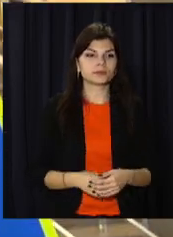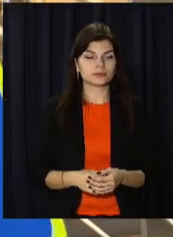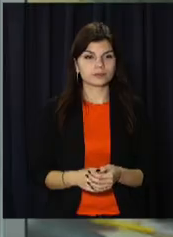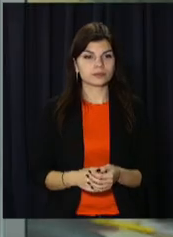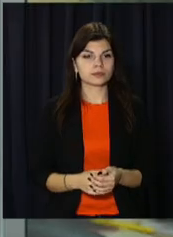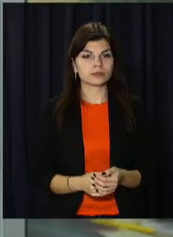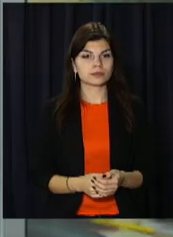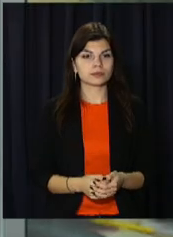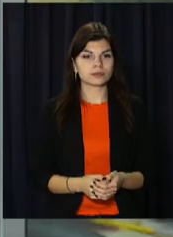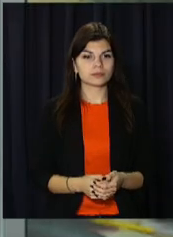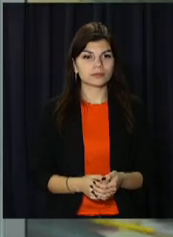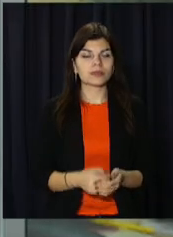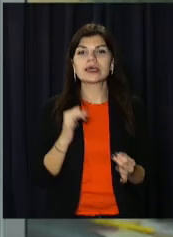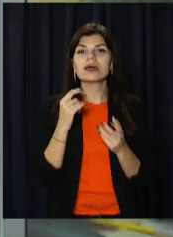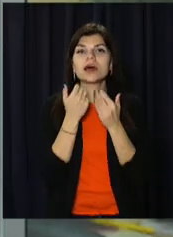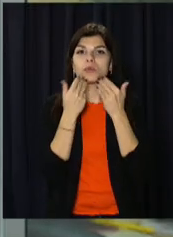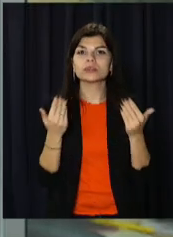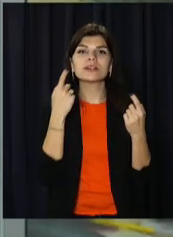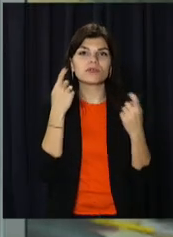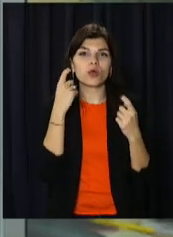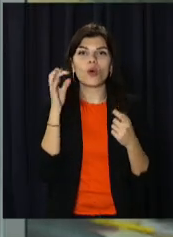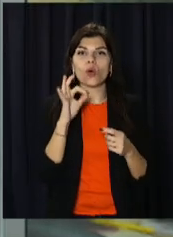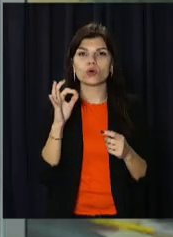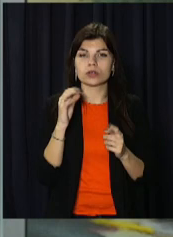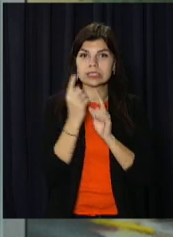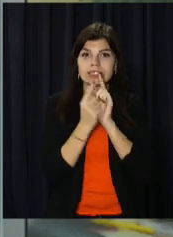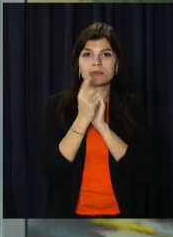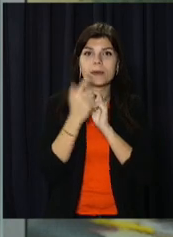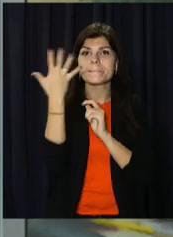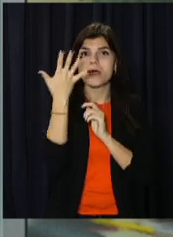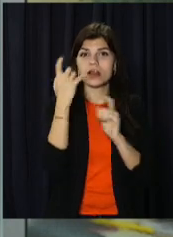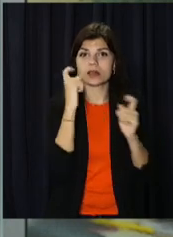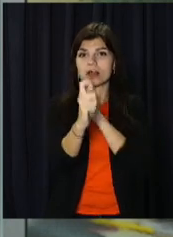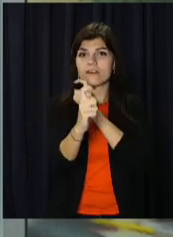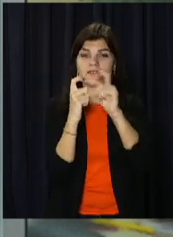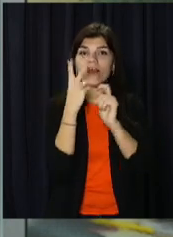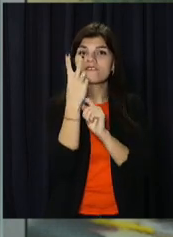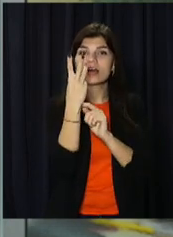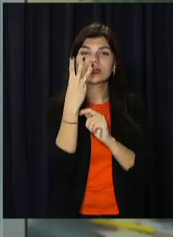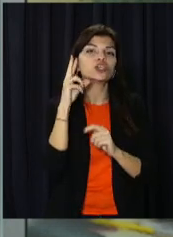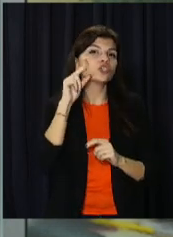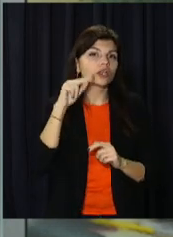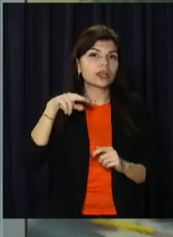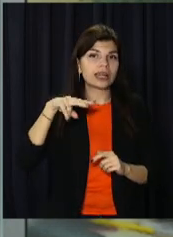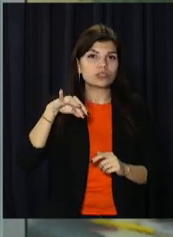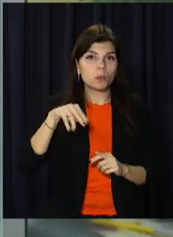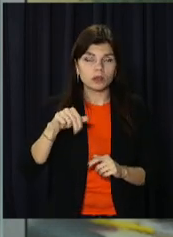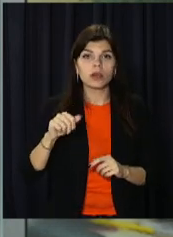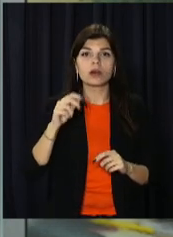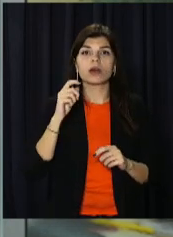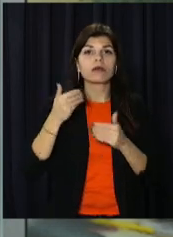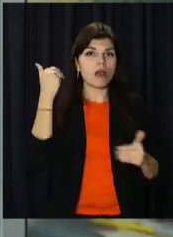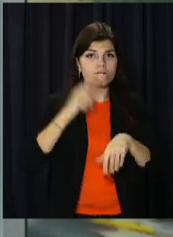«Відкритий». І наостанок інформація про зміни у русі 5-го трамвая. 23 листопада трамвай закінчить